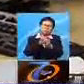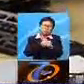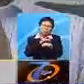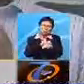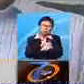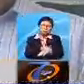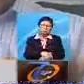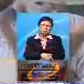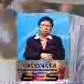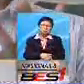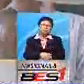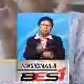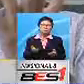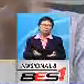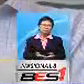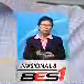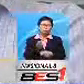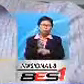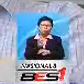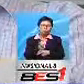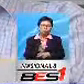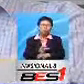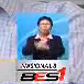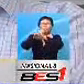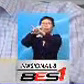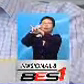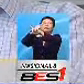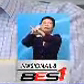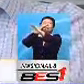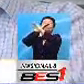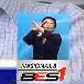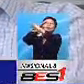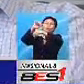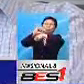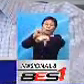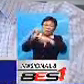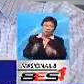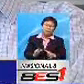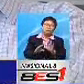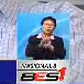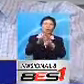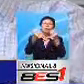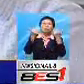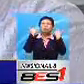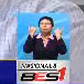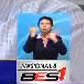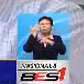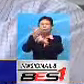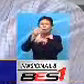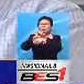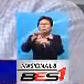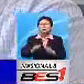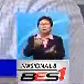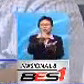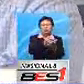terdekat nak angkat gaji sudah susah prot the worka kalau dia kena hilang pekerjaan dia adaur untuk cover